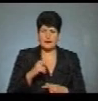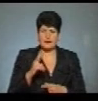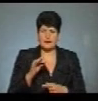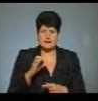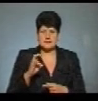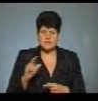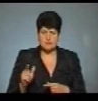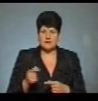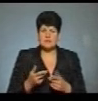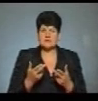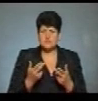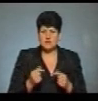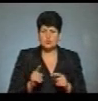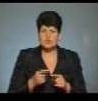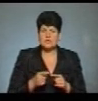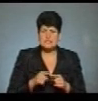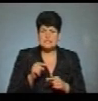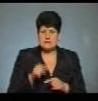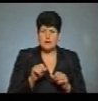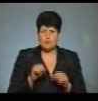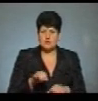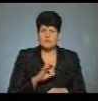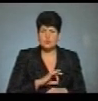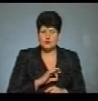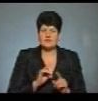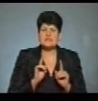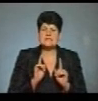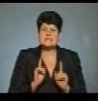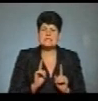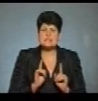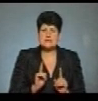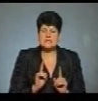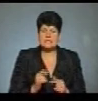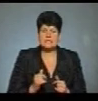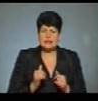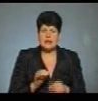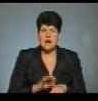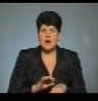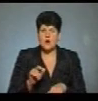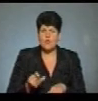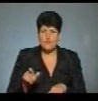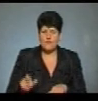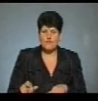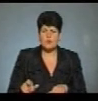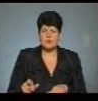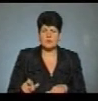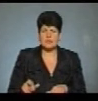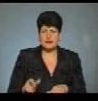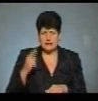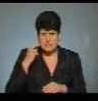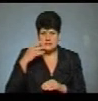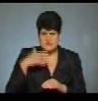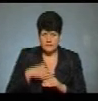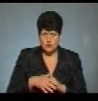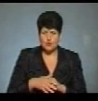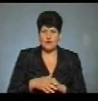крові. Звичайно, що цей метод може використовуватися тільки для хворих, які в свідомості.